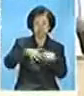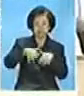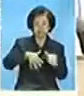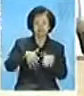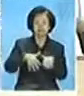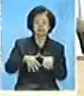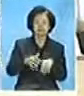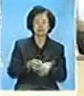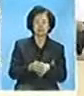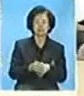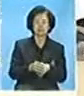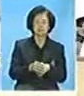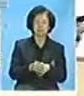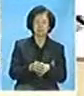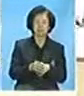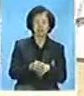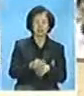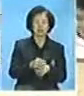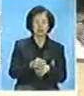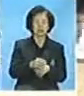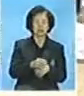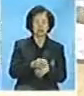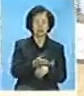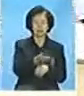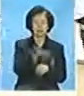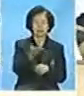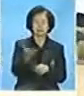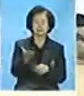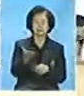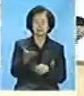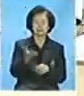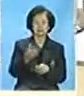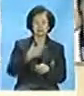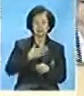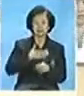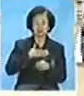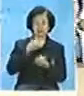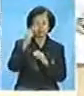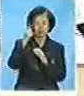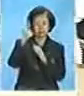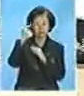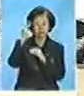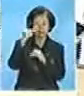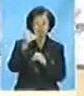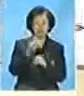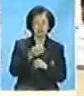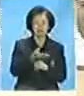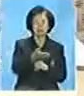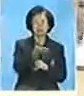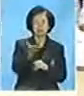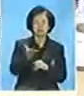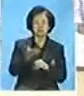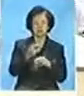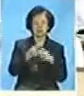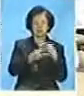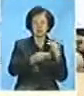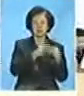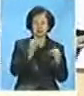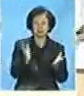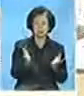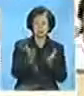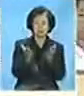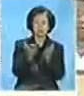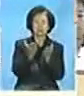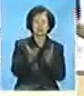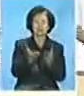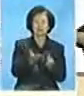ท่านสมาชิกที่เคารพครับก็ผมหวังว่าคงได้รับความเมตตาสนับสนุนจากท่านทั้